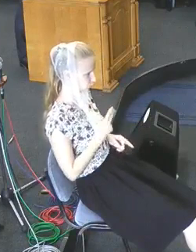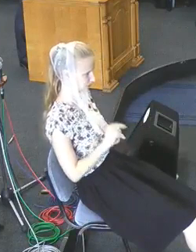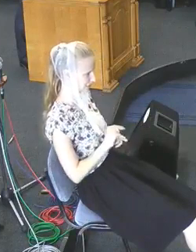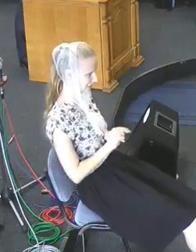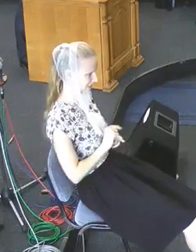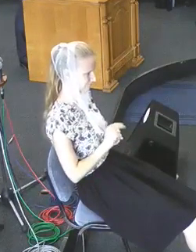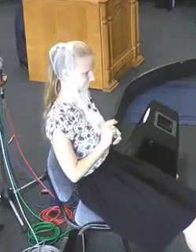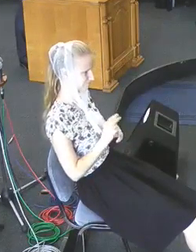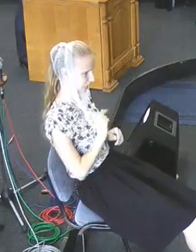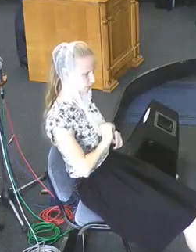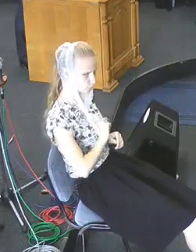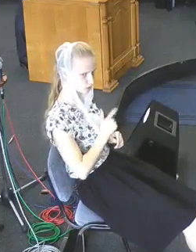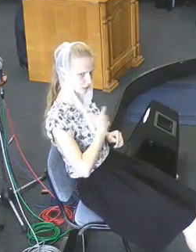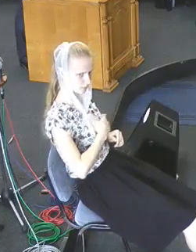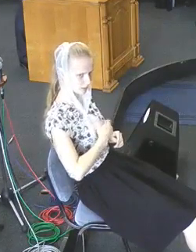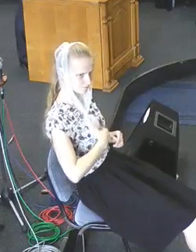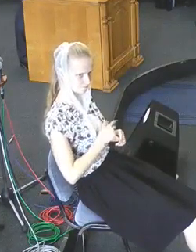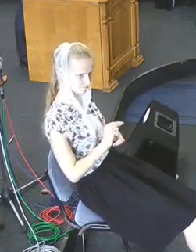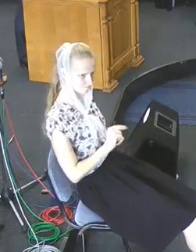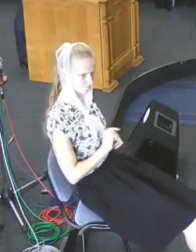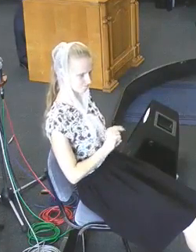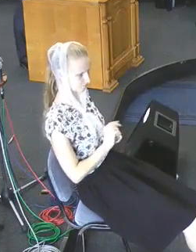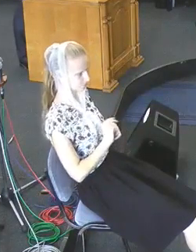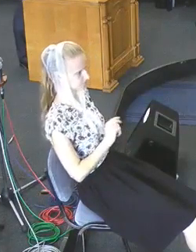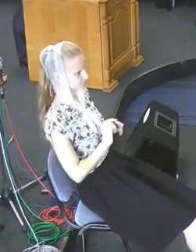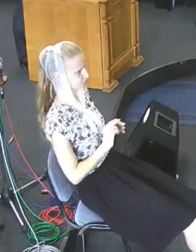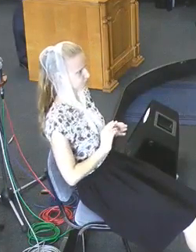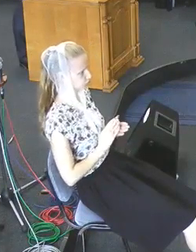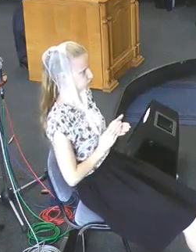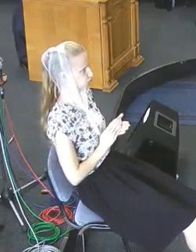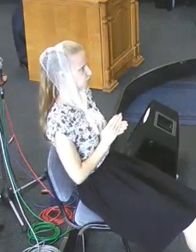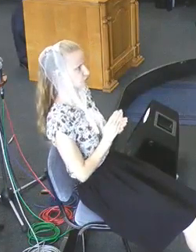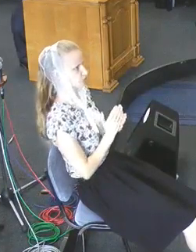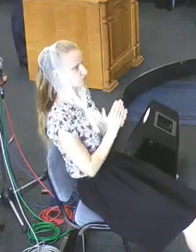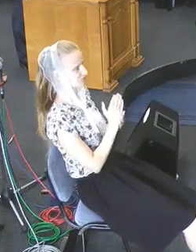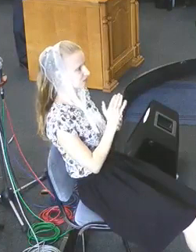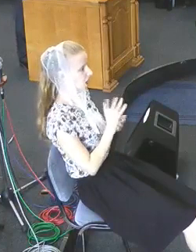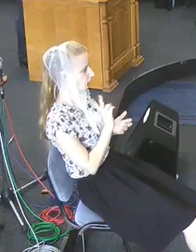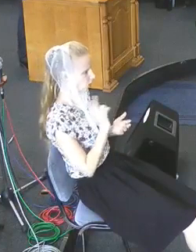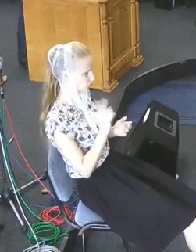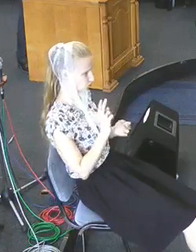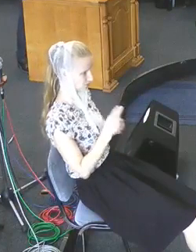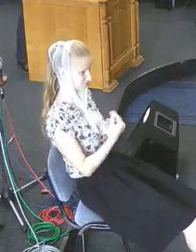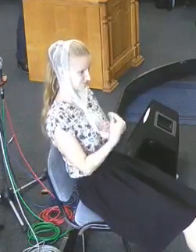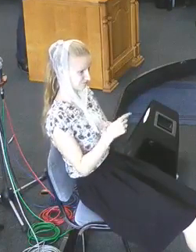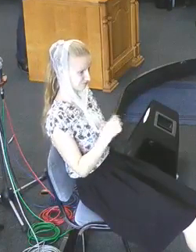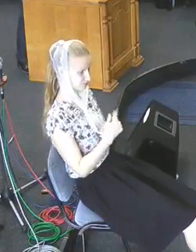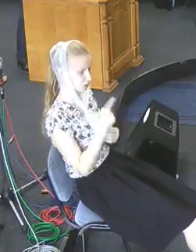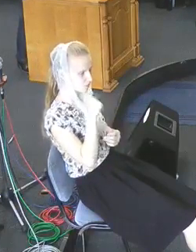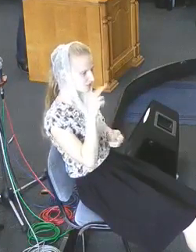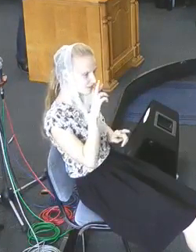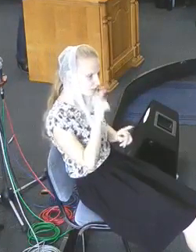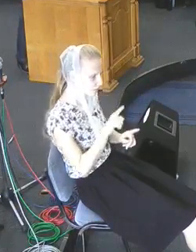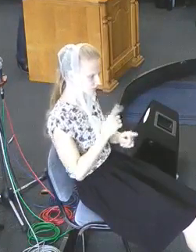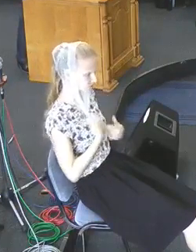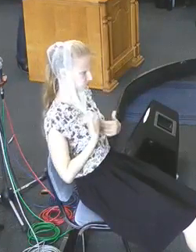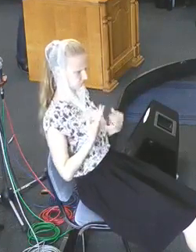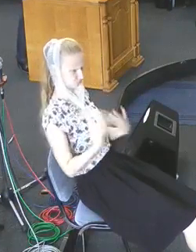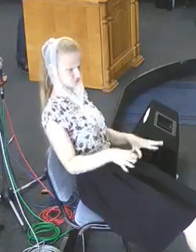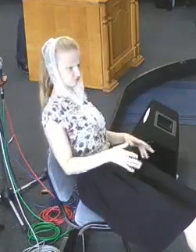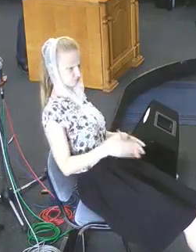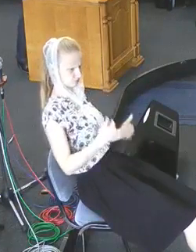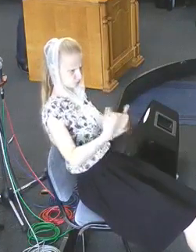напрямок. Людина, яка починає відкидати будь-які зауваження, яка самовпевнюється, яка ставить, показує